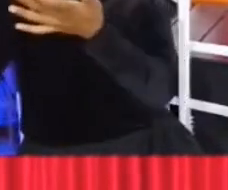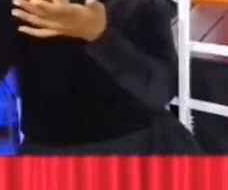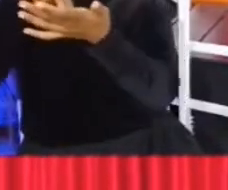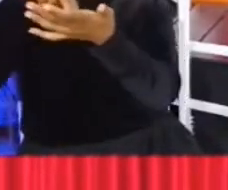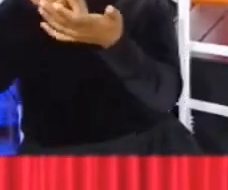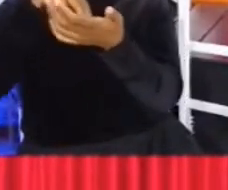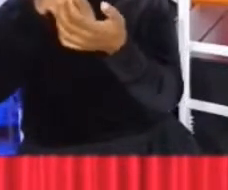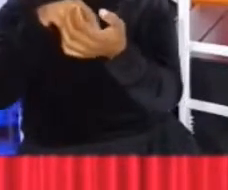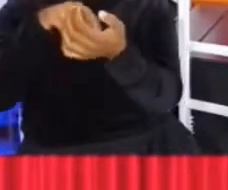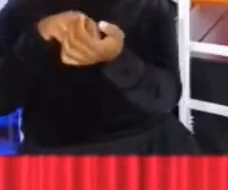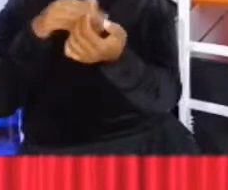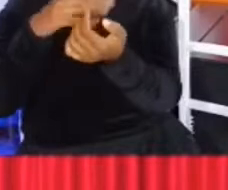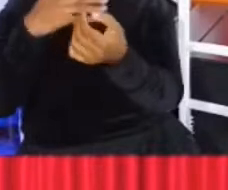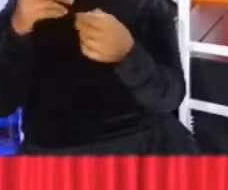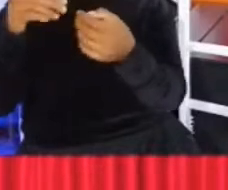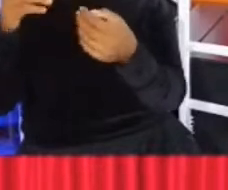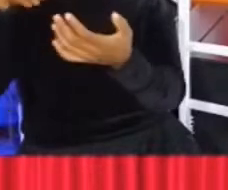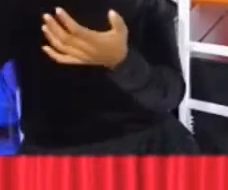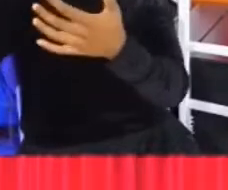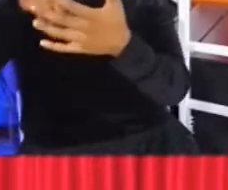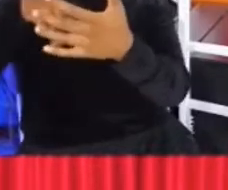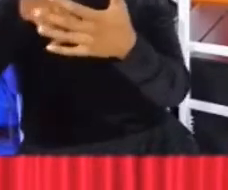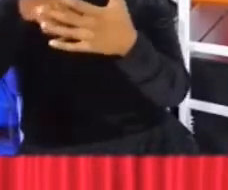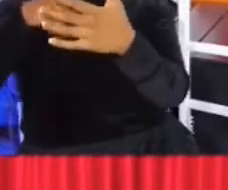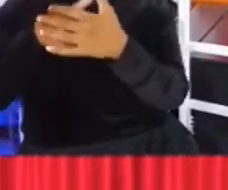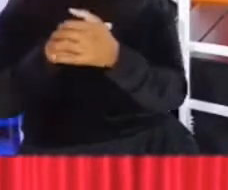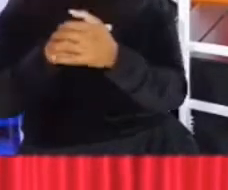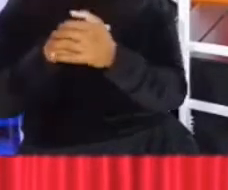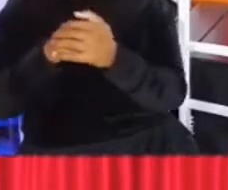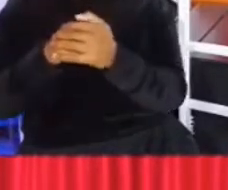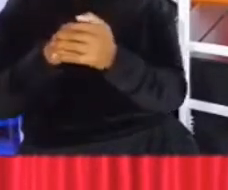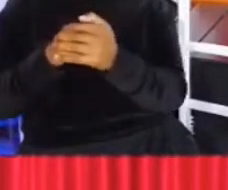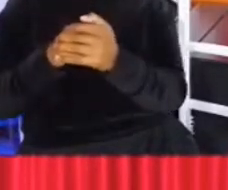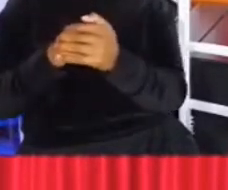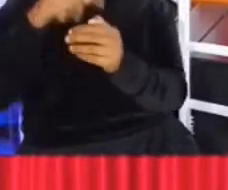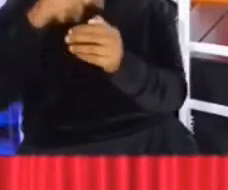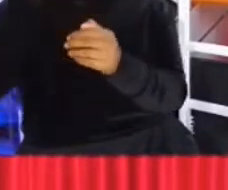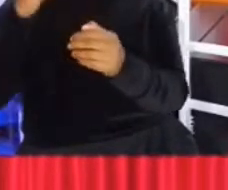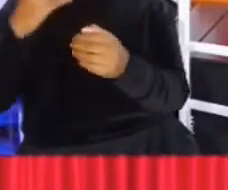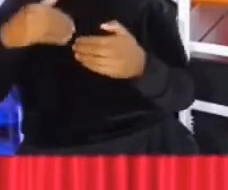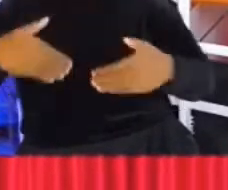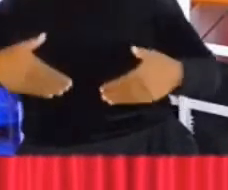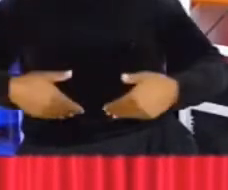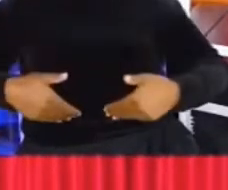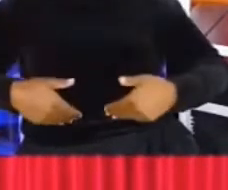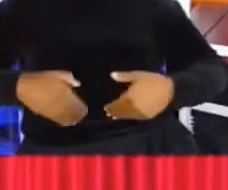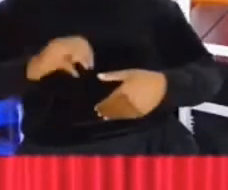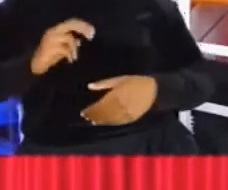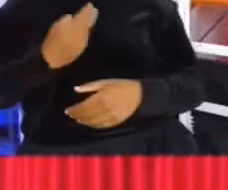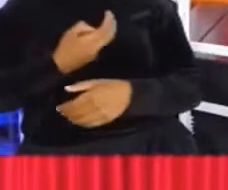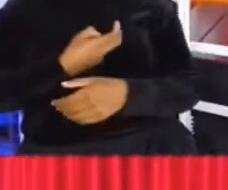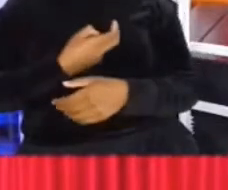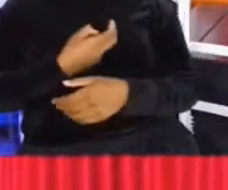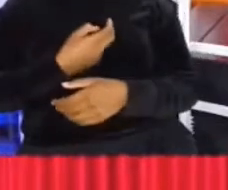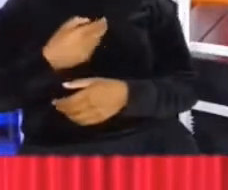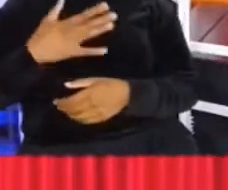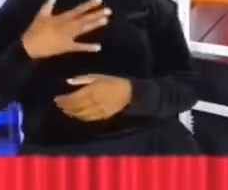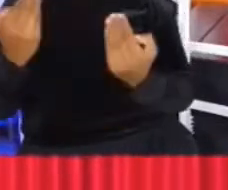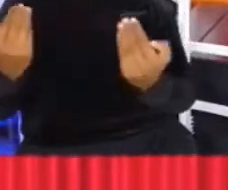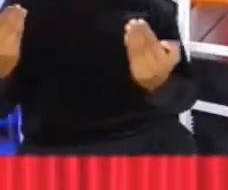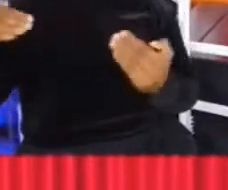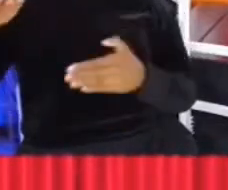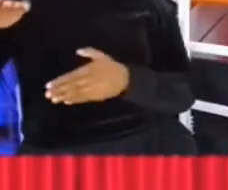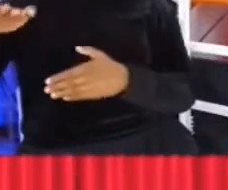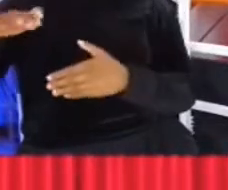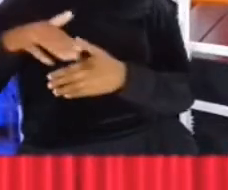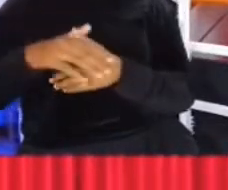Marotoma. Marea mehadete. Maroharagana. Netodo wanake na iretu. Maroharagana. Ona siana nyinyi. In the